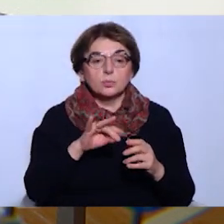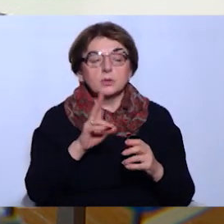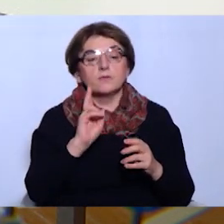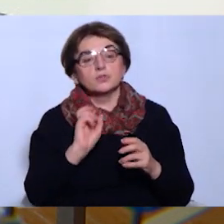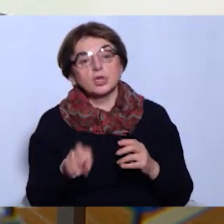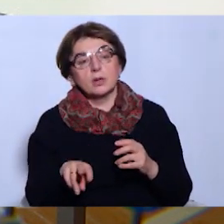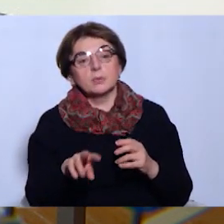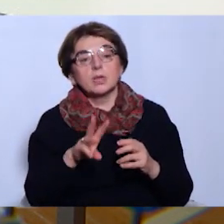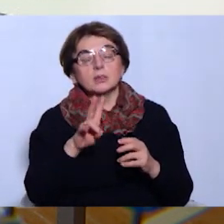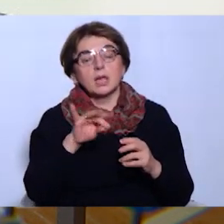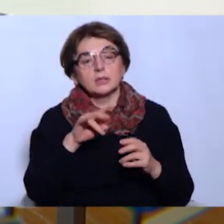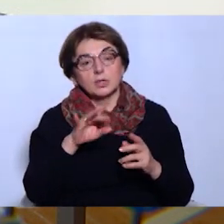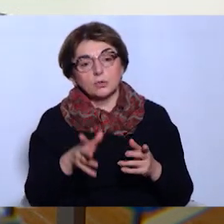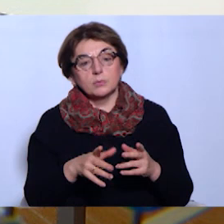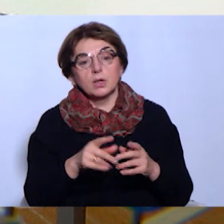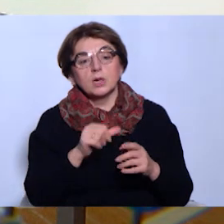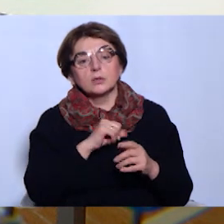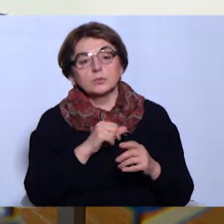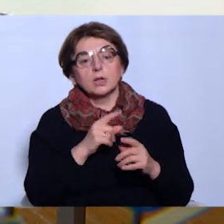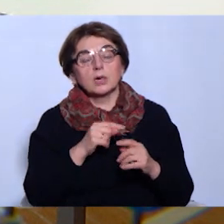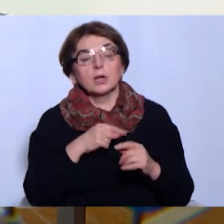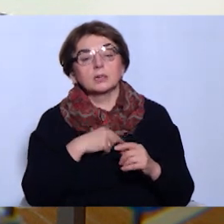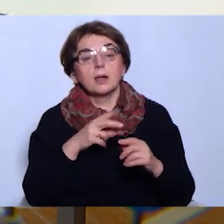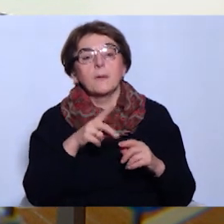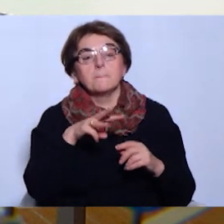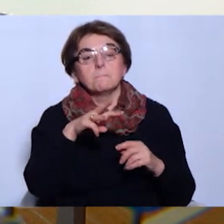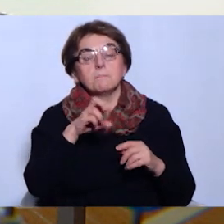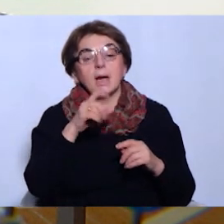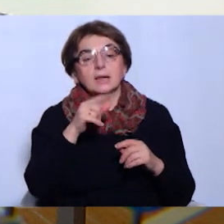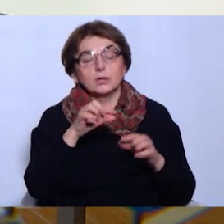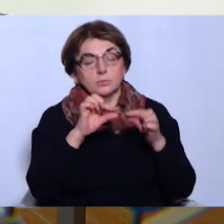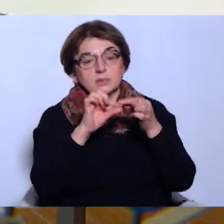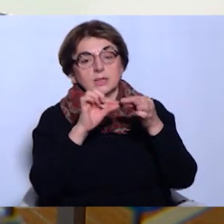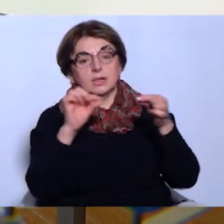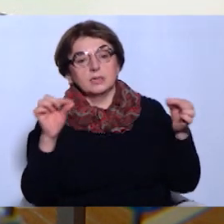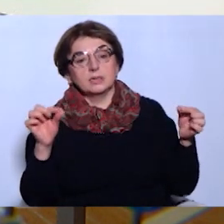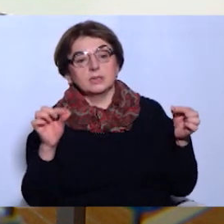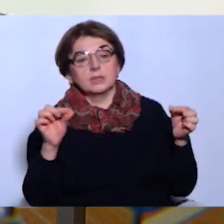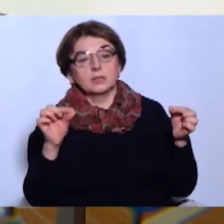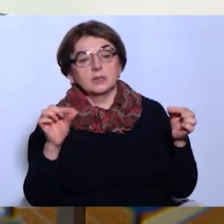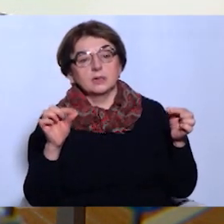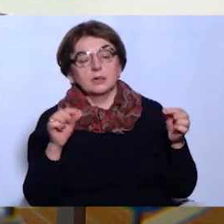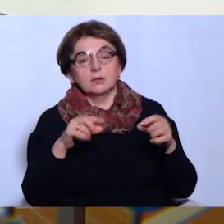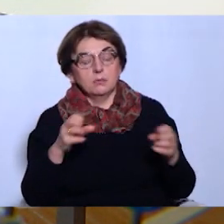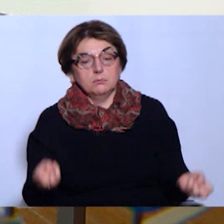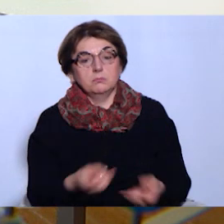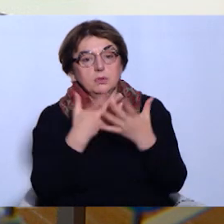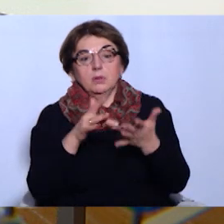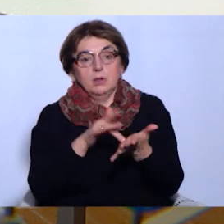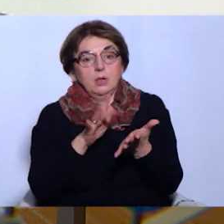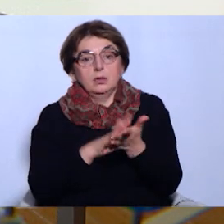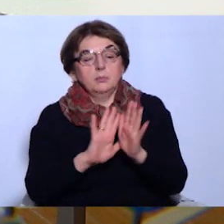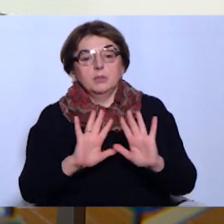მოდით ცადოთ, ეხა წყალში ჩაგდება მაგნიუმის ლენტის, მე ეს შენთვის მოვამზადე. რეაქცია საერთოდ არ